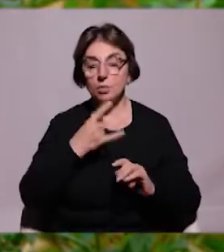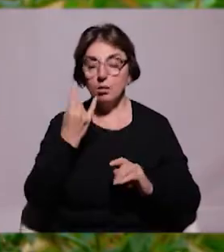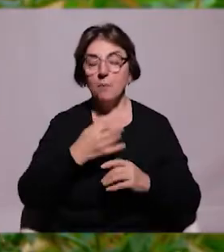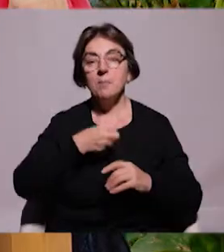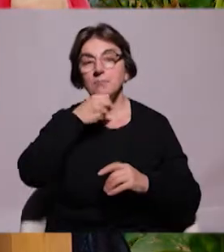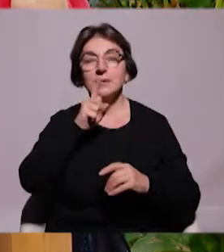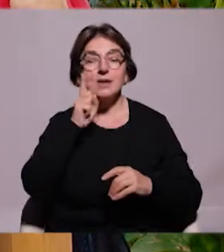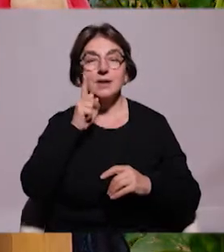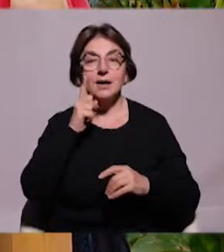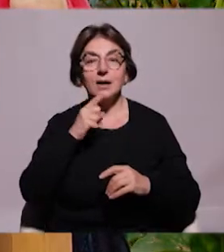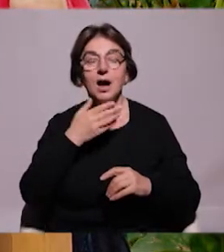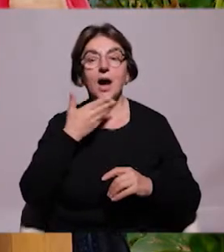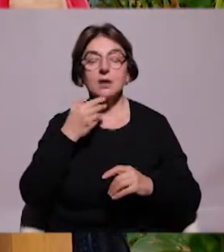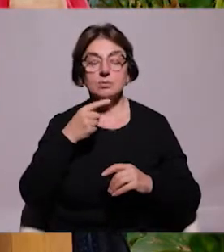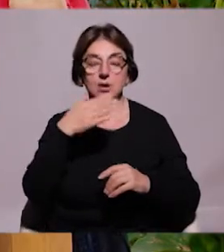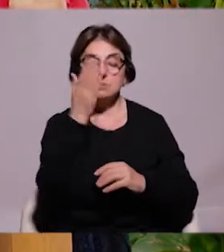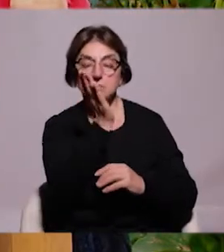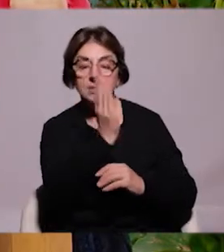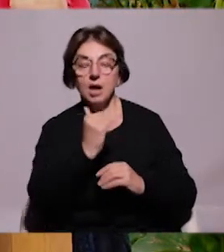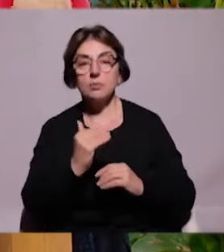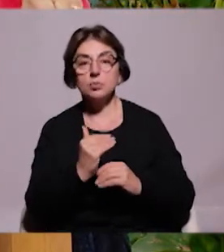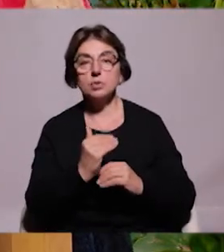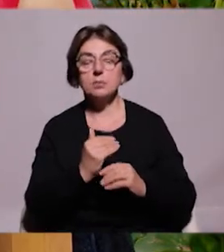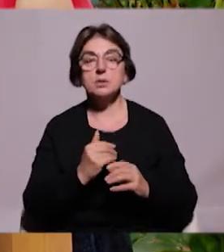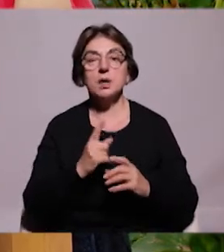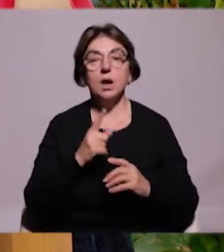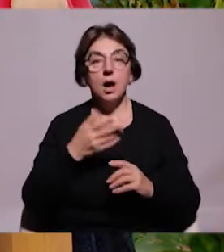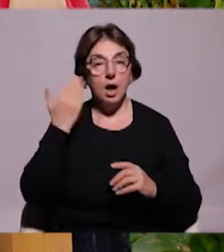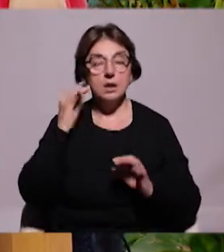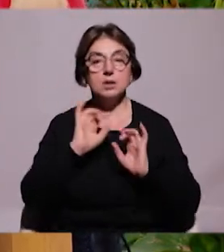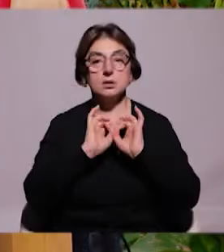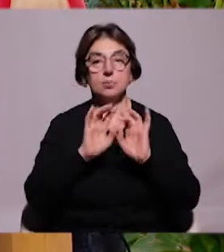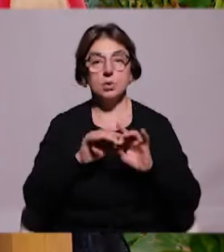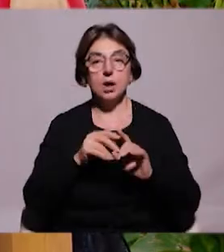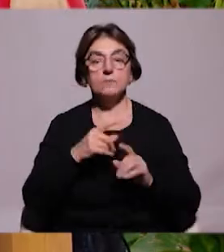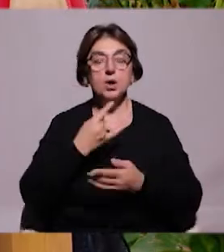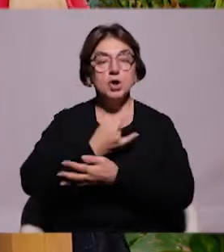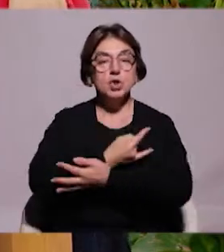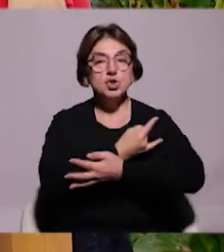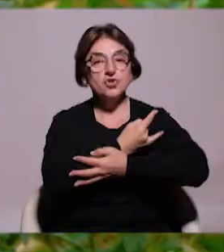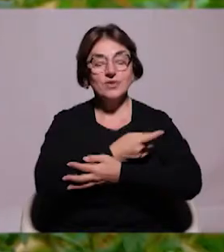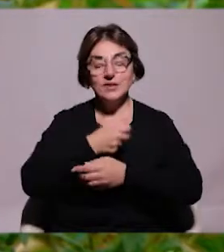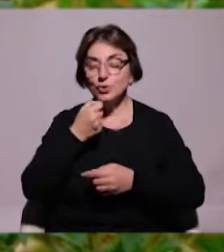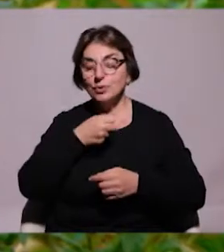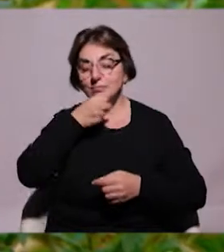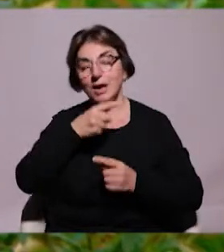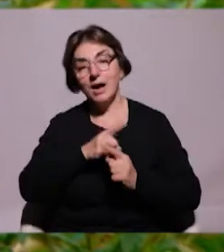ხერხემალი ადვილად გამრუდებას. როგორც ადრეც მოგახსენე, ჩვილ და მოზარდობის